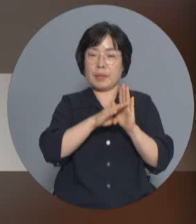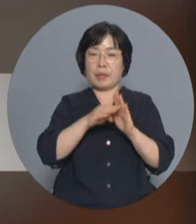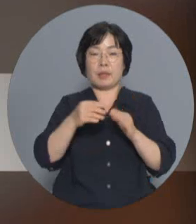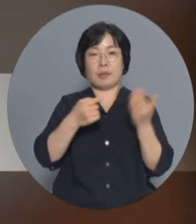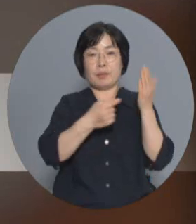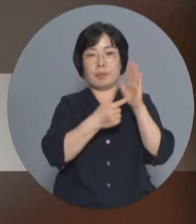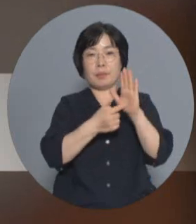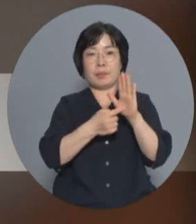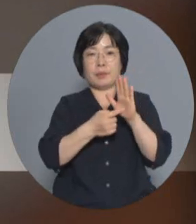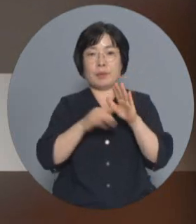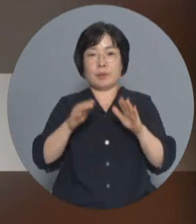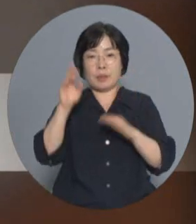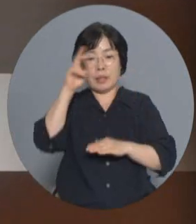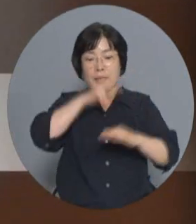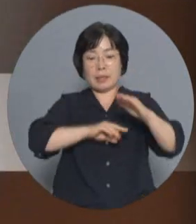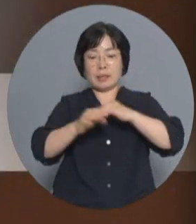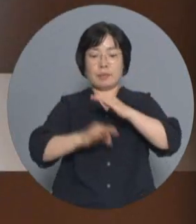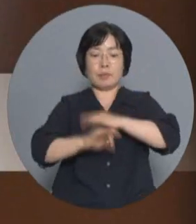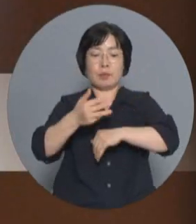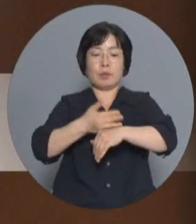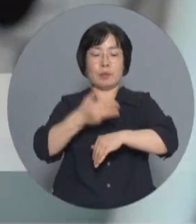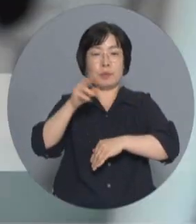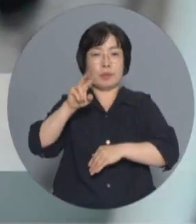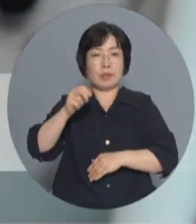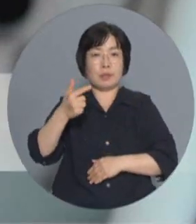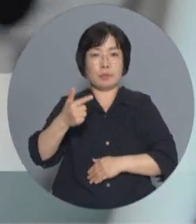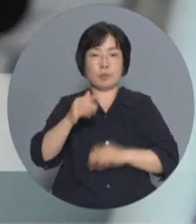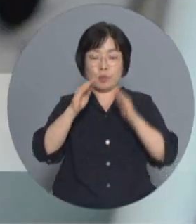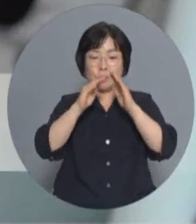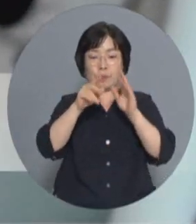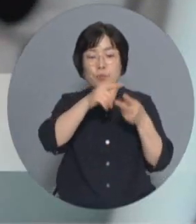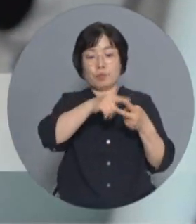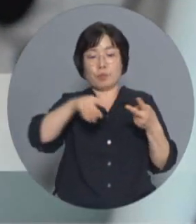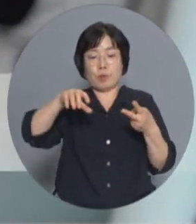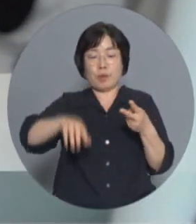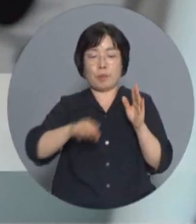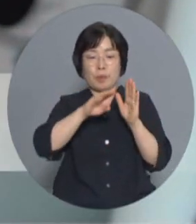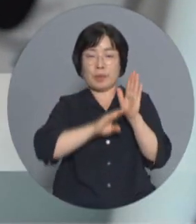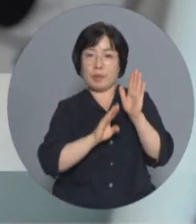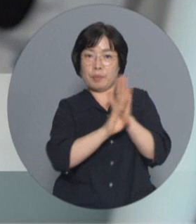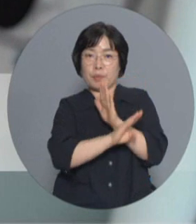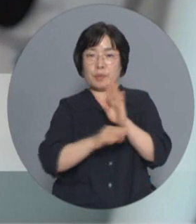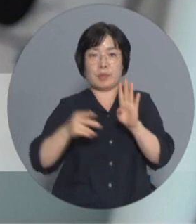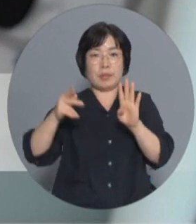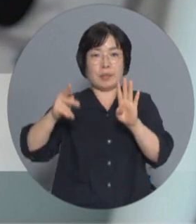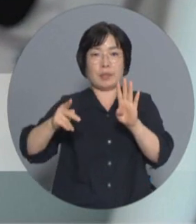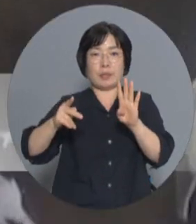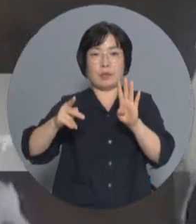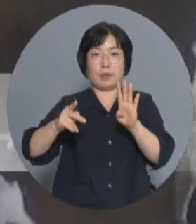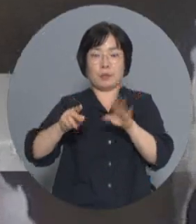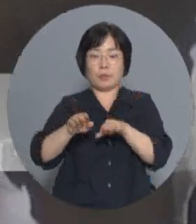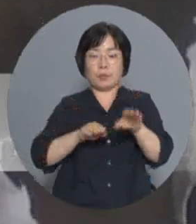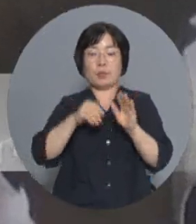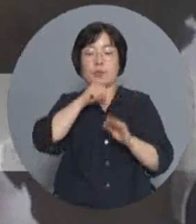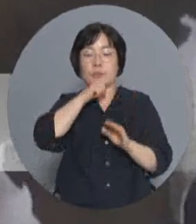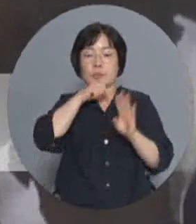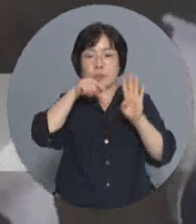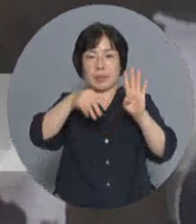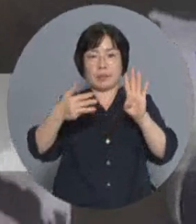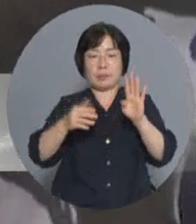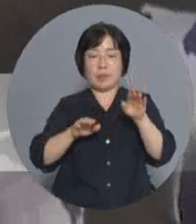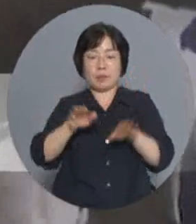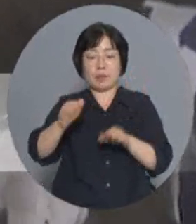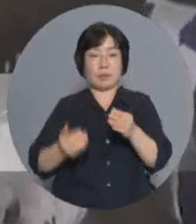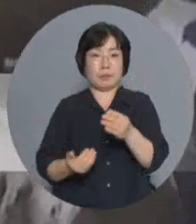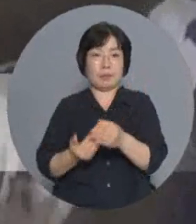추산됐습니다 오늘 오전 8시 26분 전북 부안군 남남서쪽 4km 지점에서 규모 4.8의 지진이